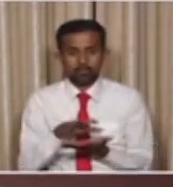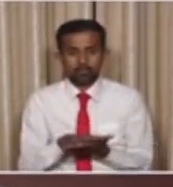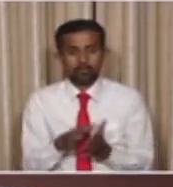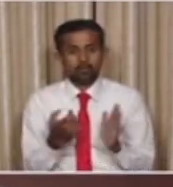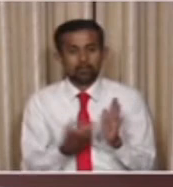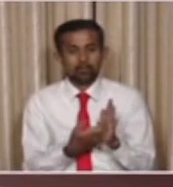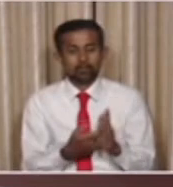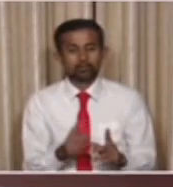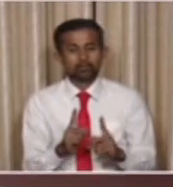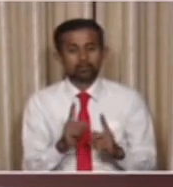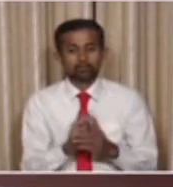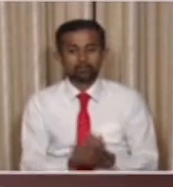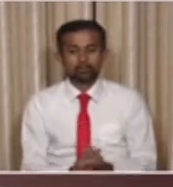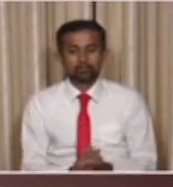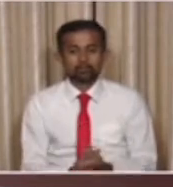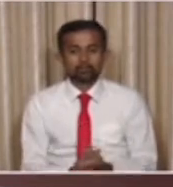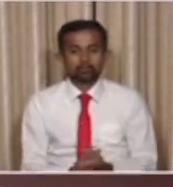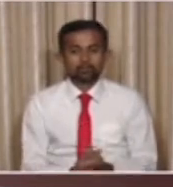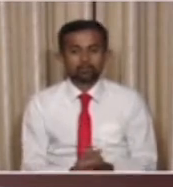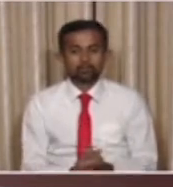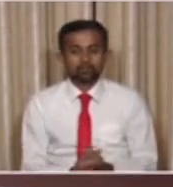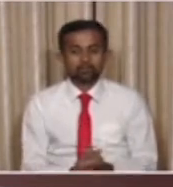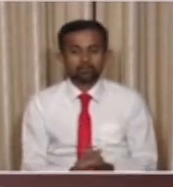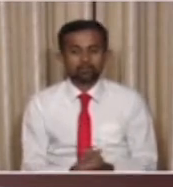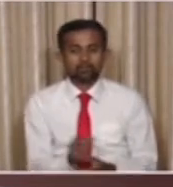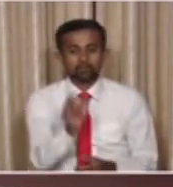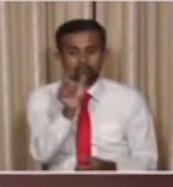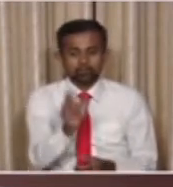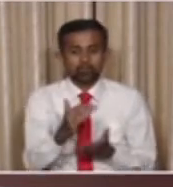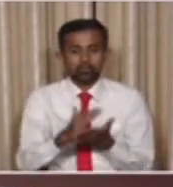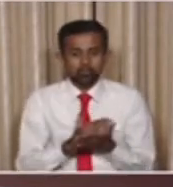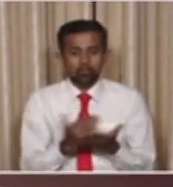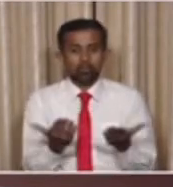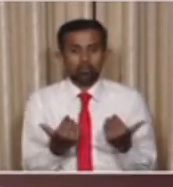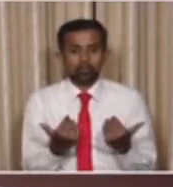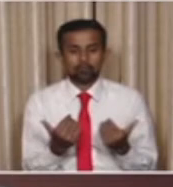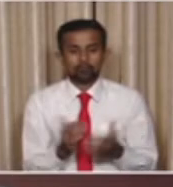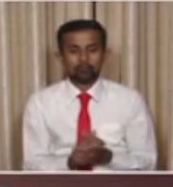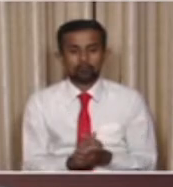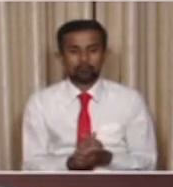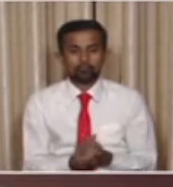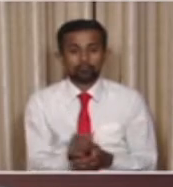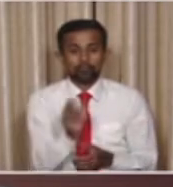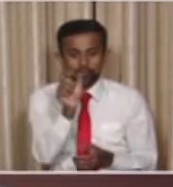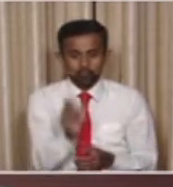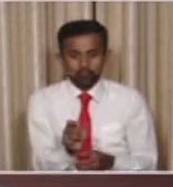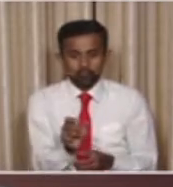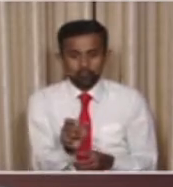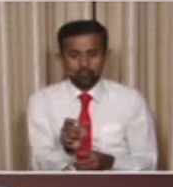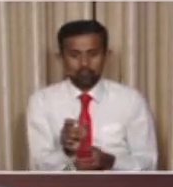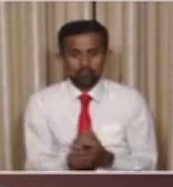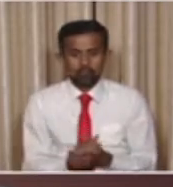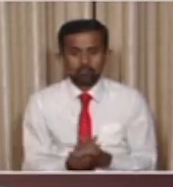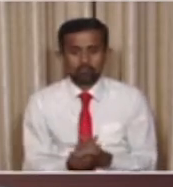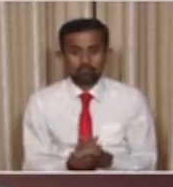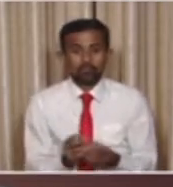රංජිත්ම තියා ගන්නවා කියලා මොකද වෙන්නේ ඒ නිසා තමයි ඔබතුමාගේ මැදිහත්වීම අවශ්‍ය වෙන්නේ ඔබතුමා